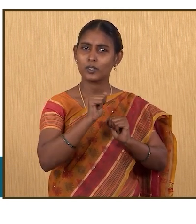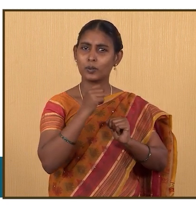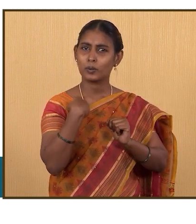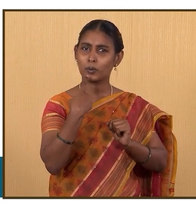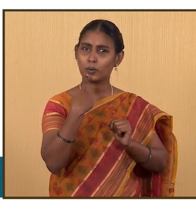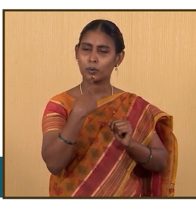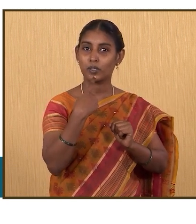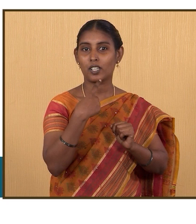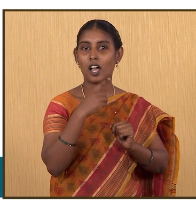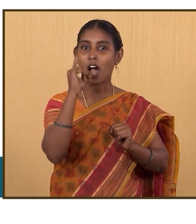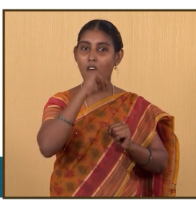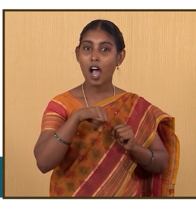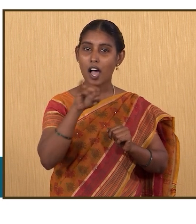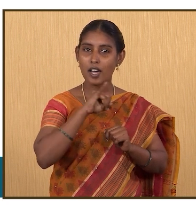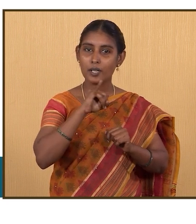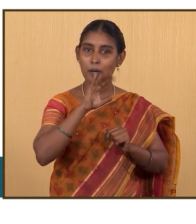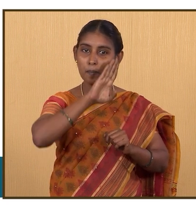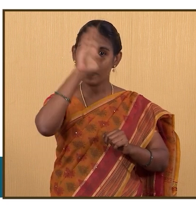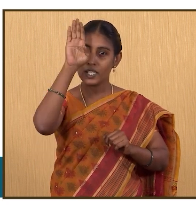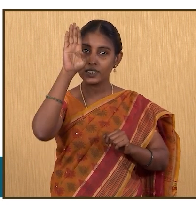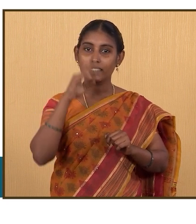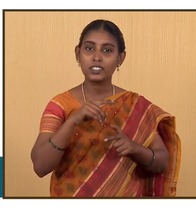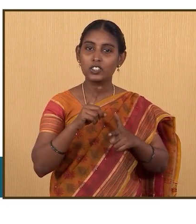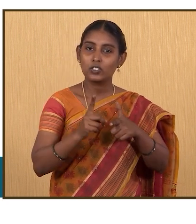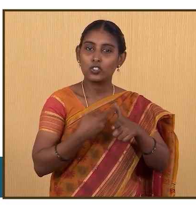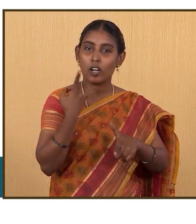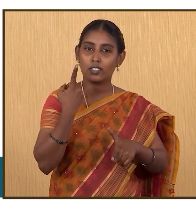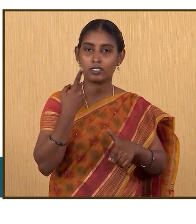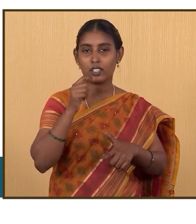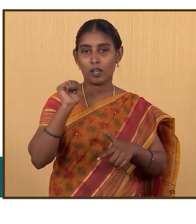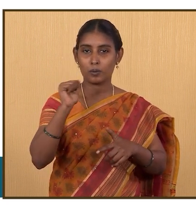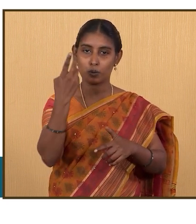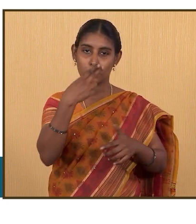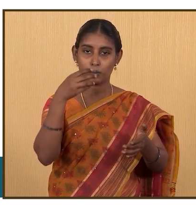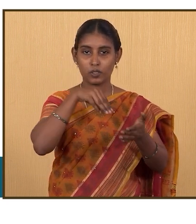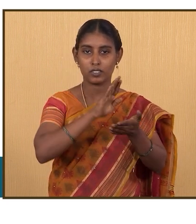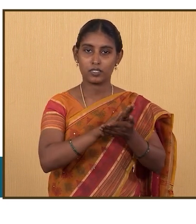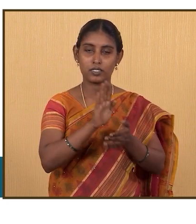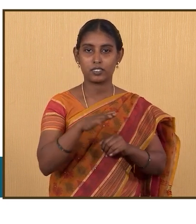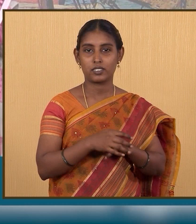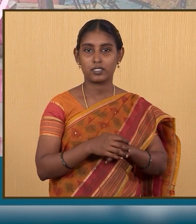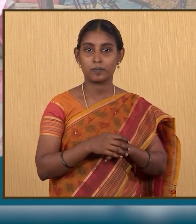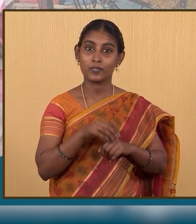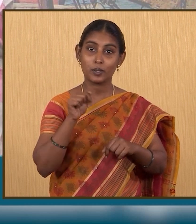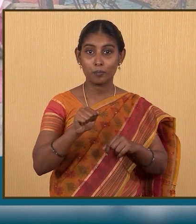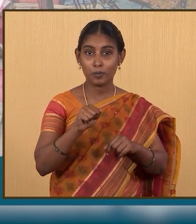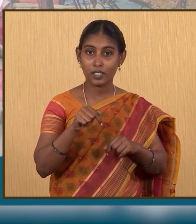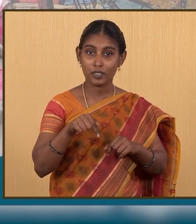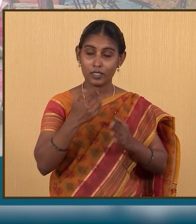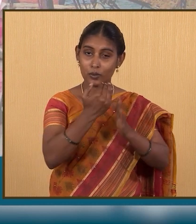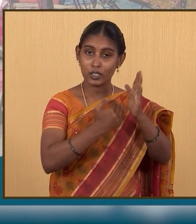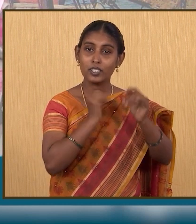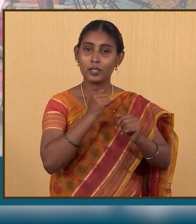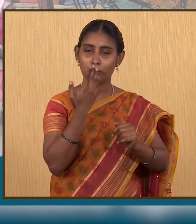அப்படின்னு பார்த்தோன்னா 6ஜார்ஜ் மன்னரோட உருவம் பதிந்ததாக இருந்தது. இதுவரைக்கும் நாம் என்ன